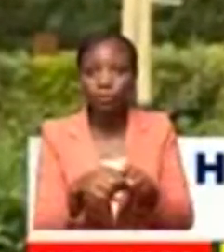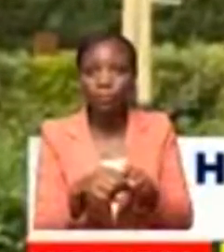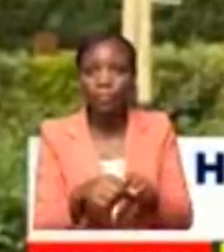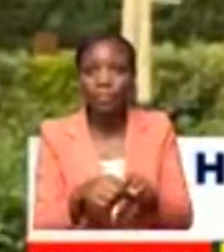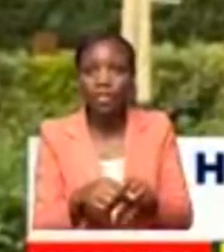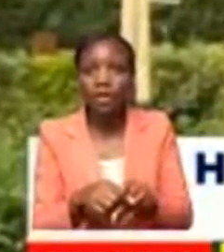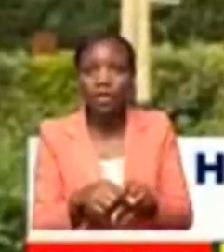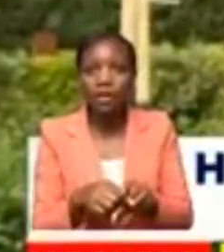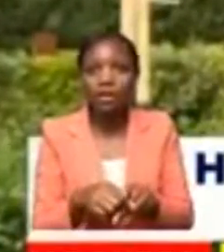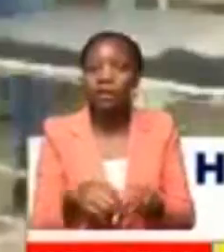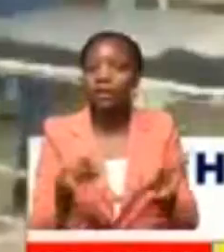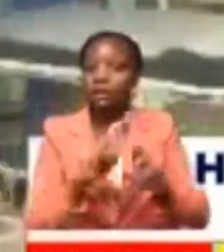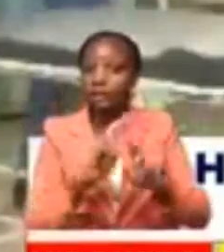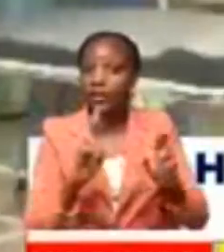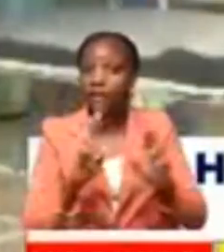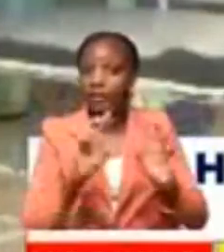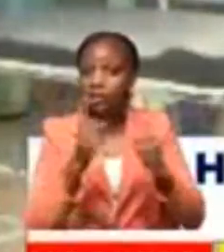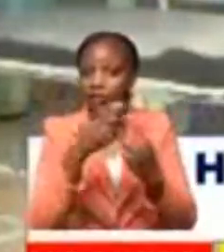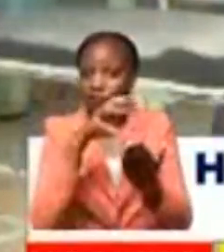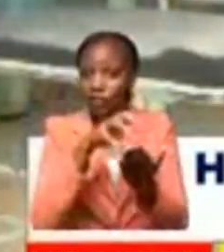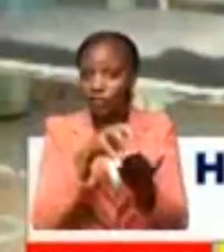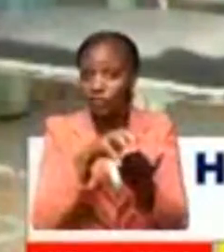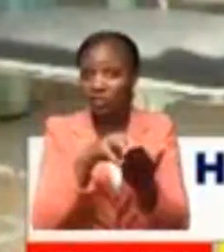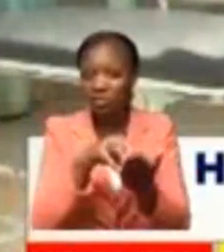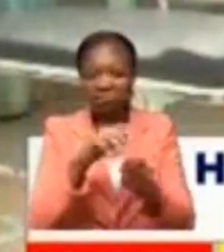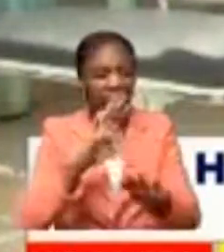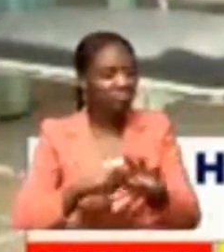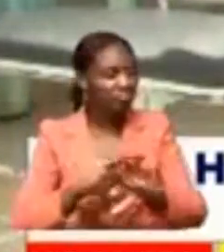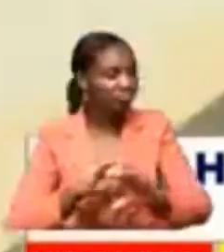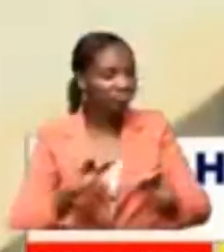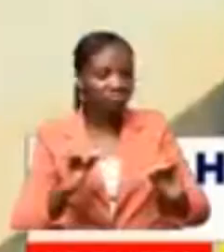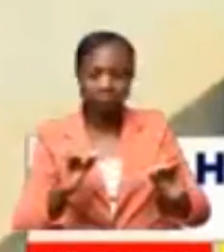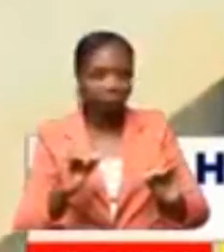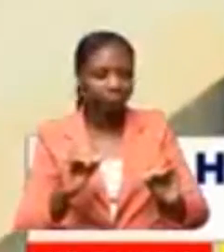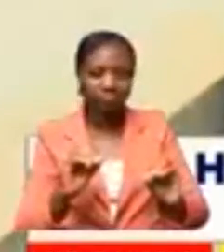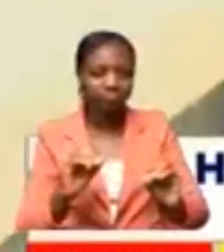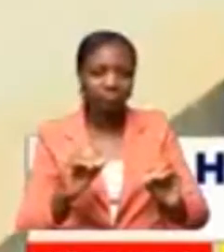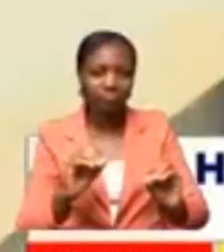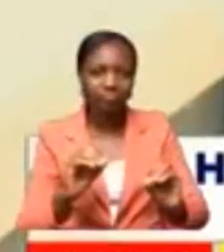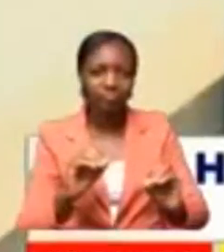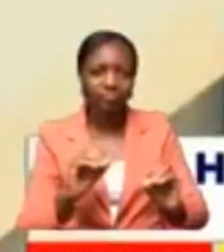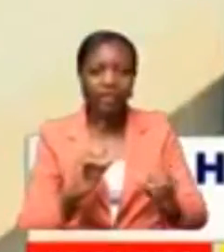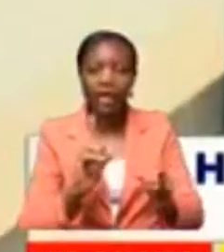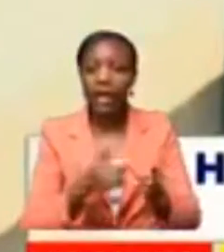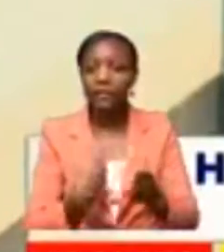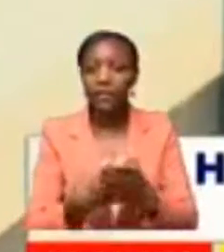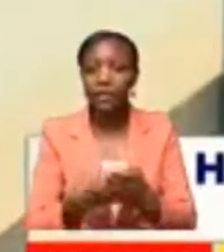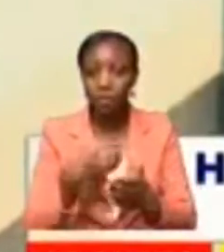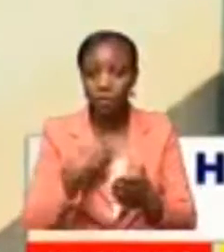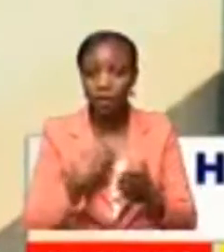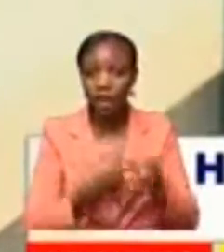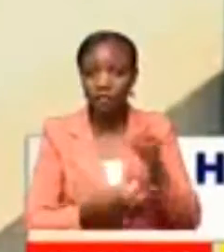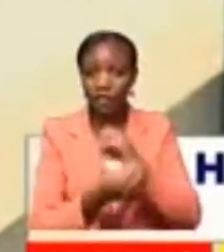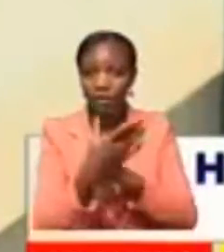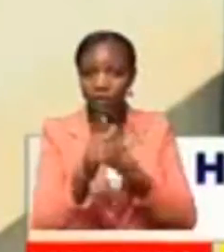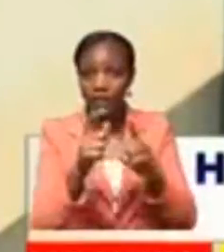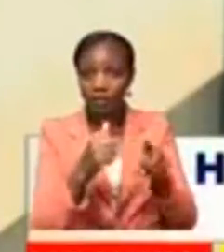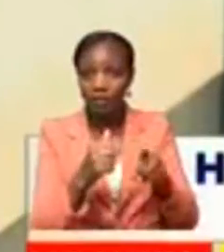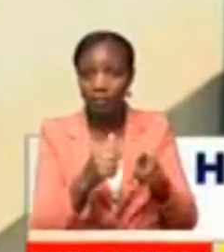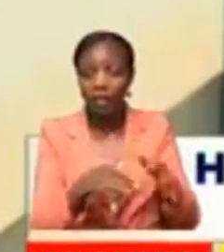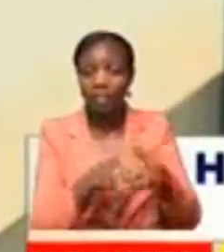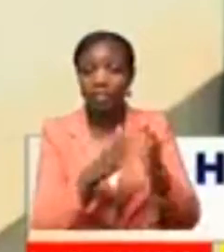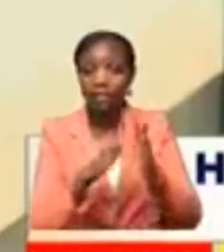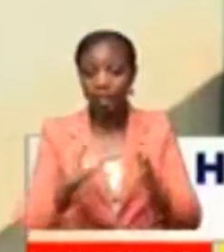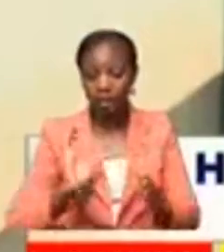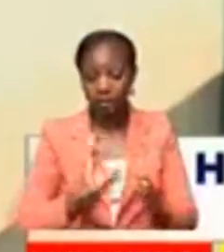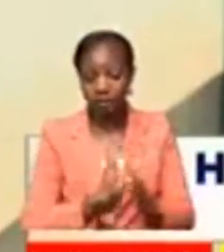hizo, utaarifu vituo vya kuwatenga wagonjwa nyanjani walioathirika inasalia kitendawili. Lawrence Mogosu ni mwenyekiti wa kamati ya